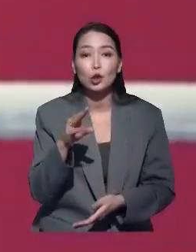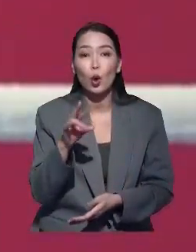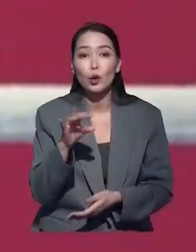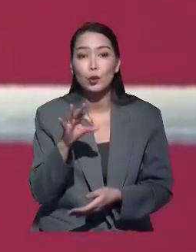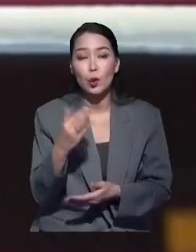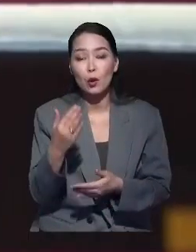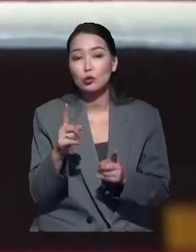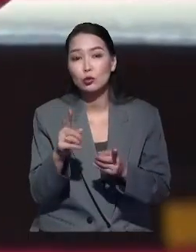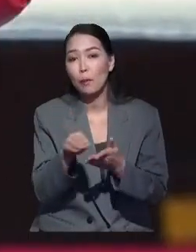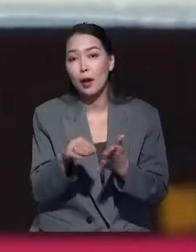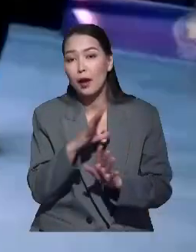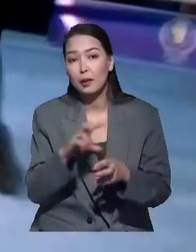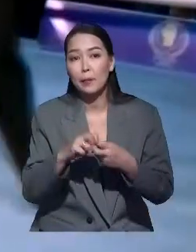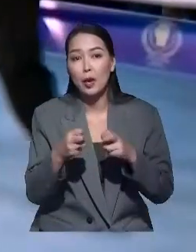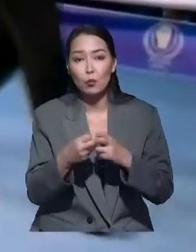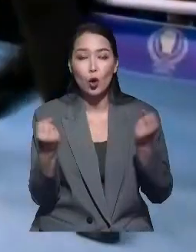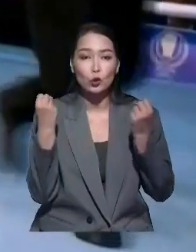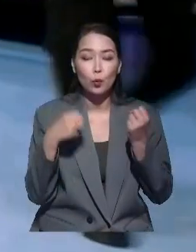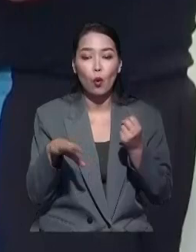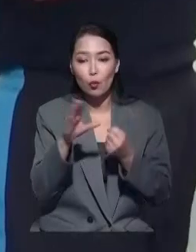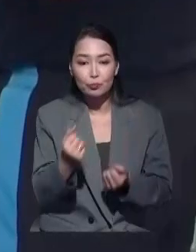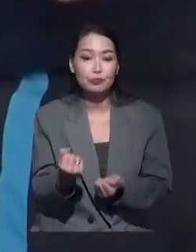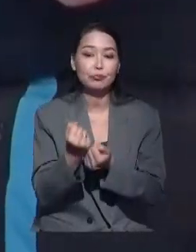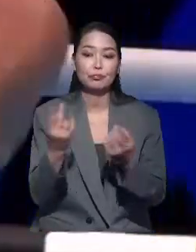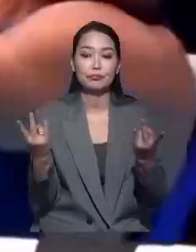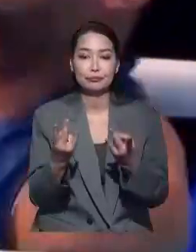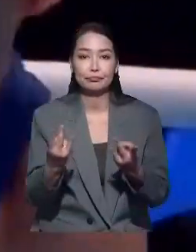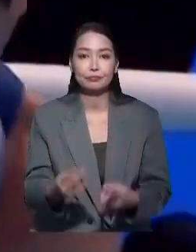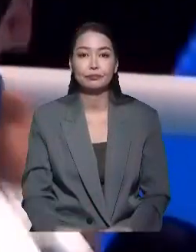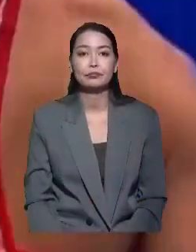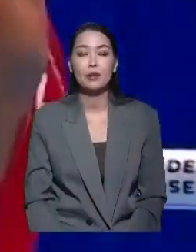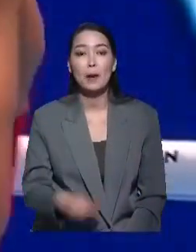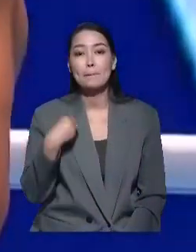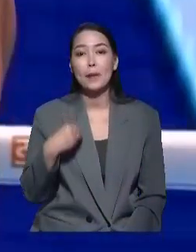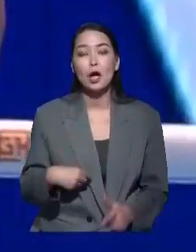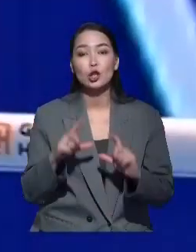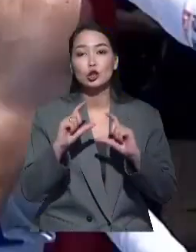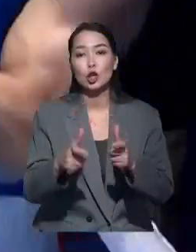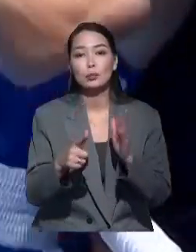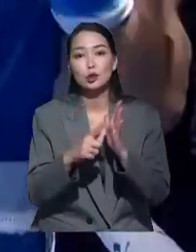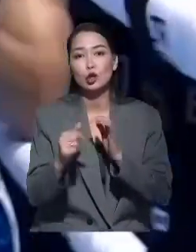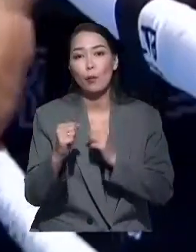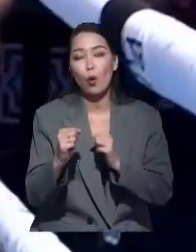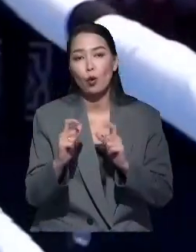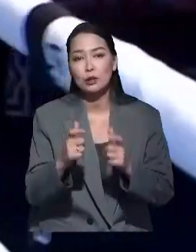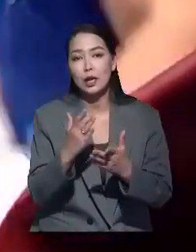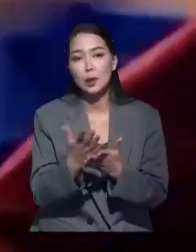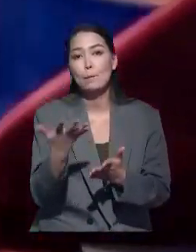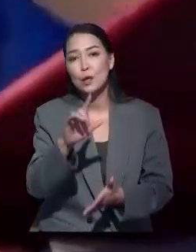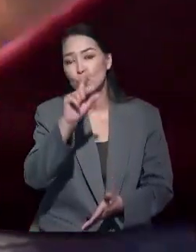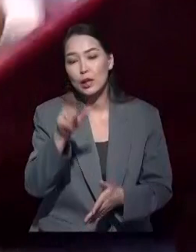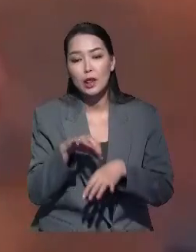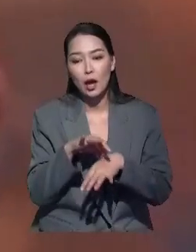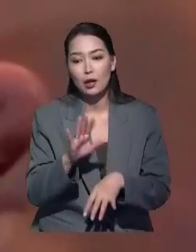кемшілік қайталанбас үшін спортшыларға мотивация берілуде десті. Париж жолдамасын 7 боксшы иеленді. Оның 5-еуін